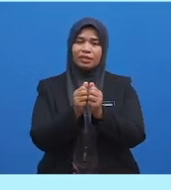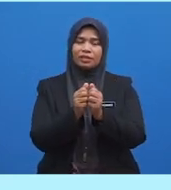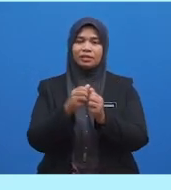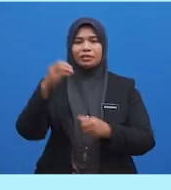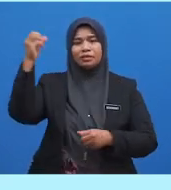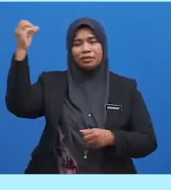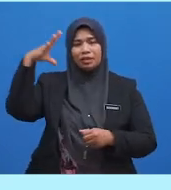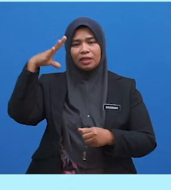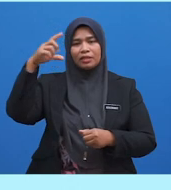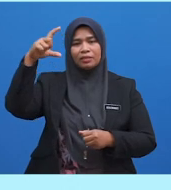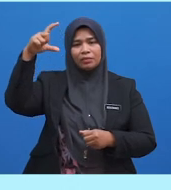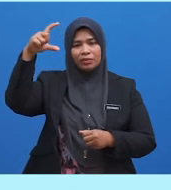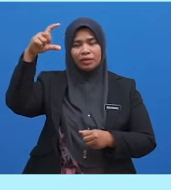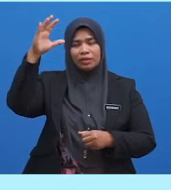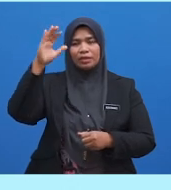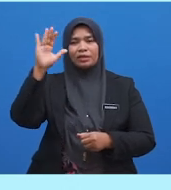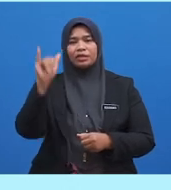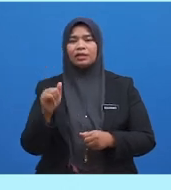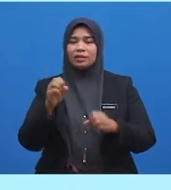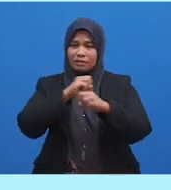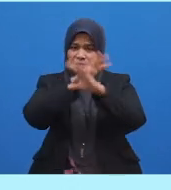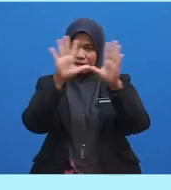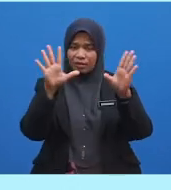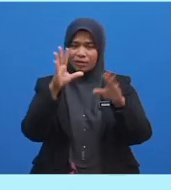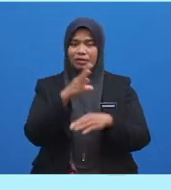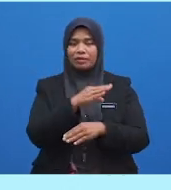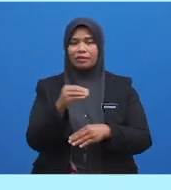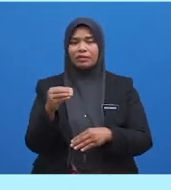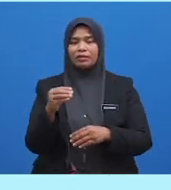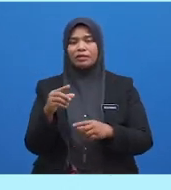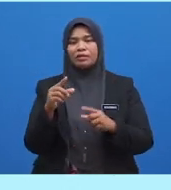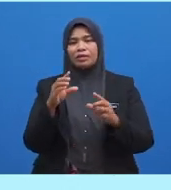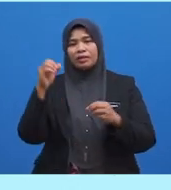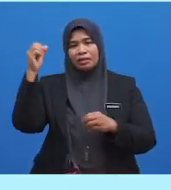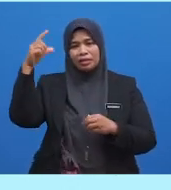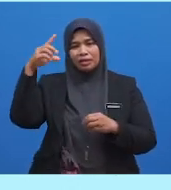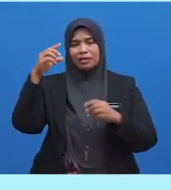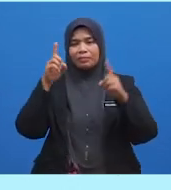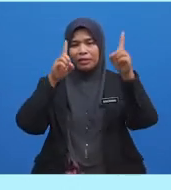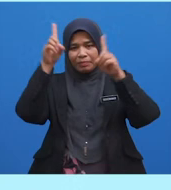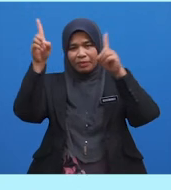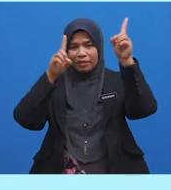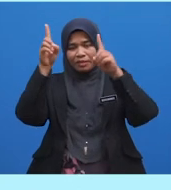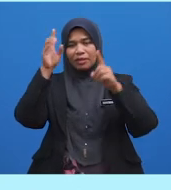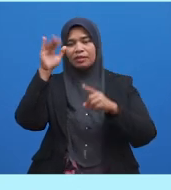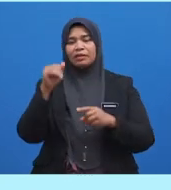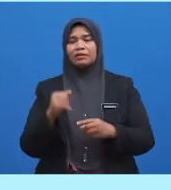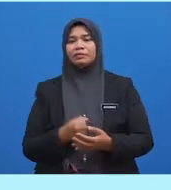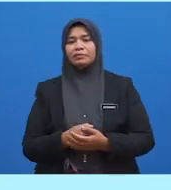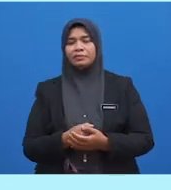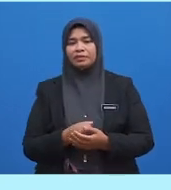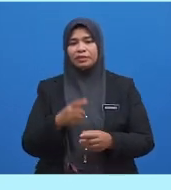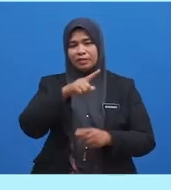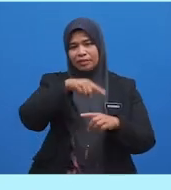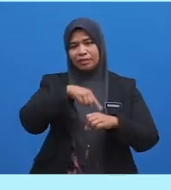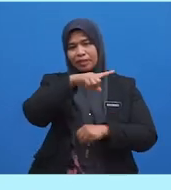cahaya bulan yang terang dan kerlipan bintang bintang Shang bertaburan